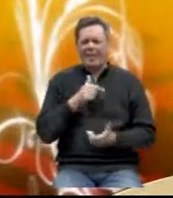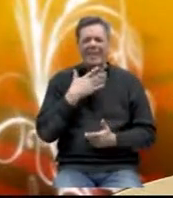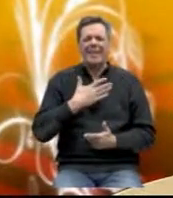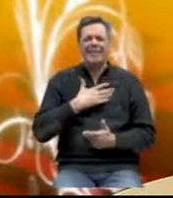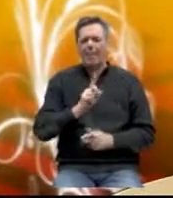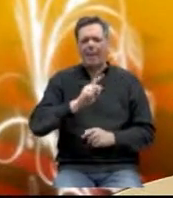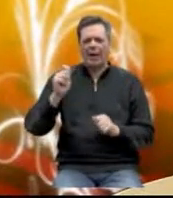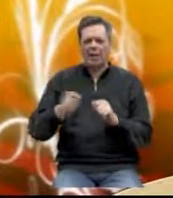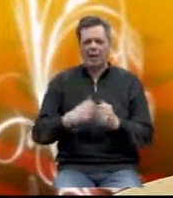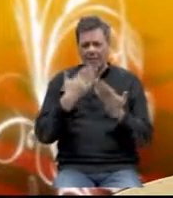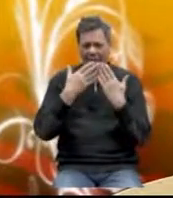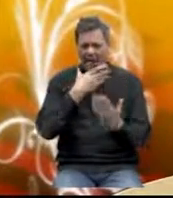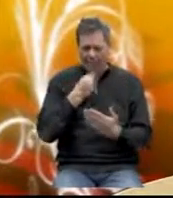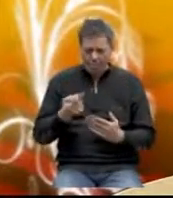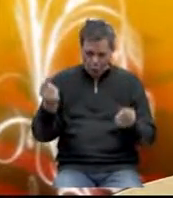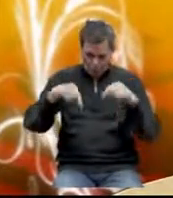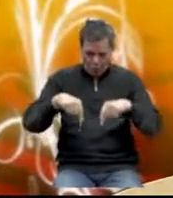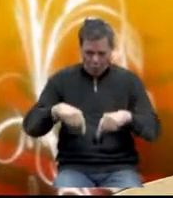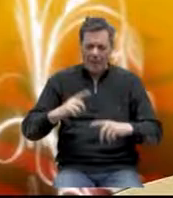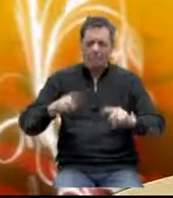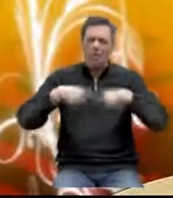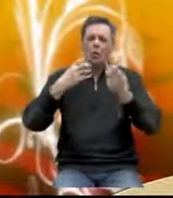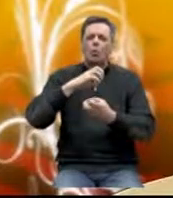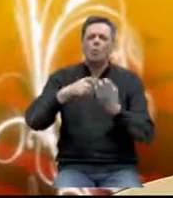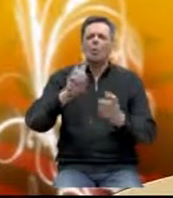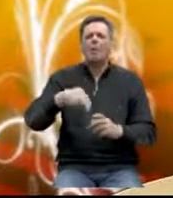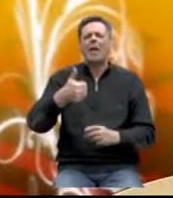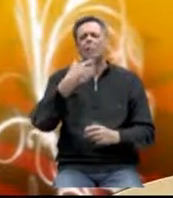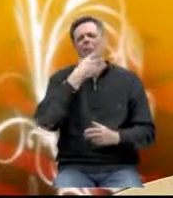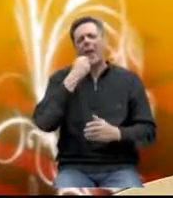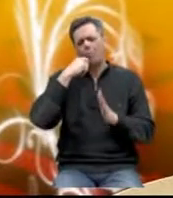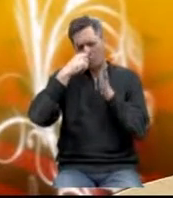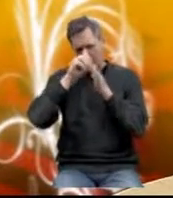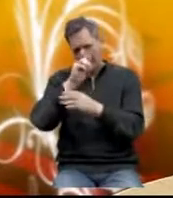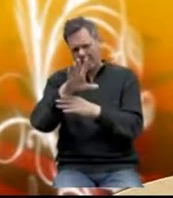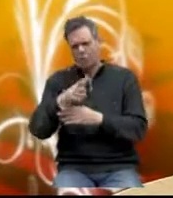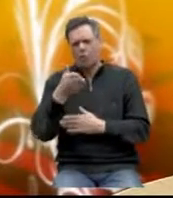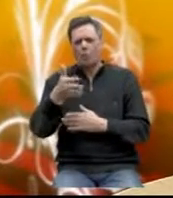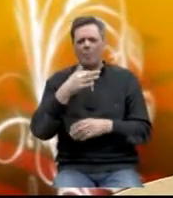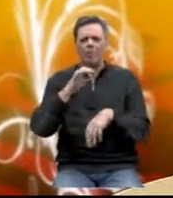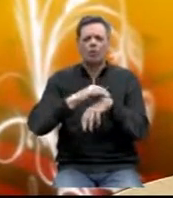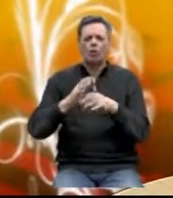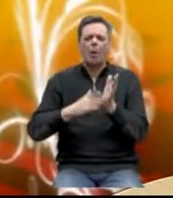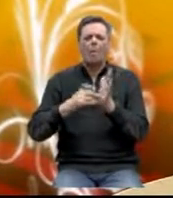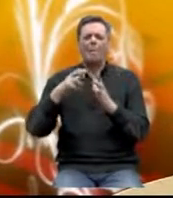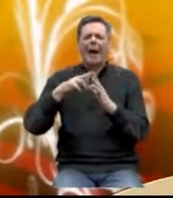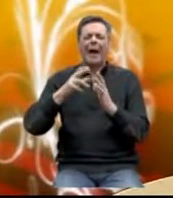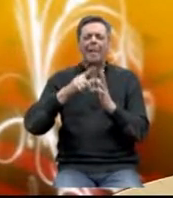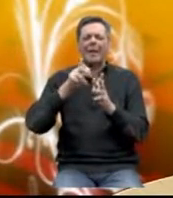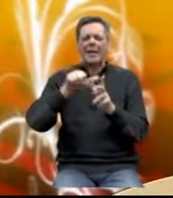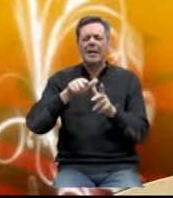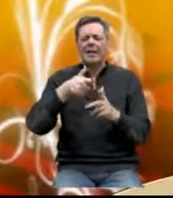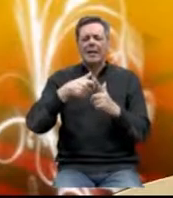kažnjavati. Hvala vam lijepo što ste bili ovdje. Sljedeću srijedu imamo jednu krasnu emisiju, a to će biti doktor Mahnik i